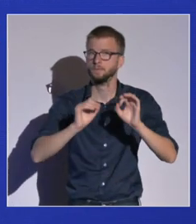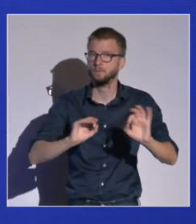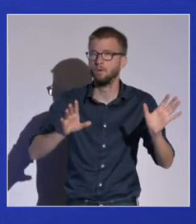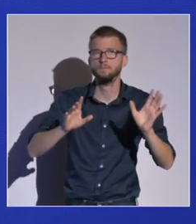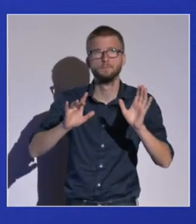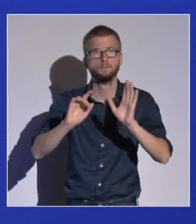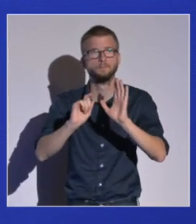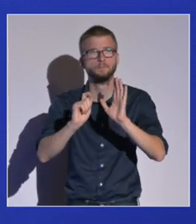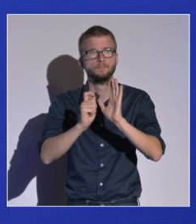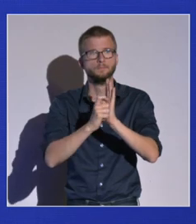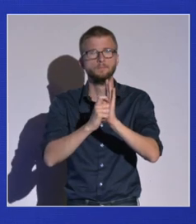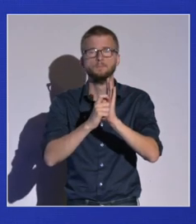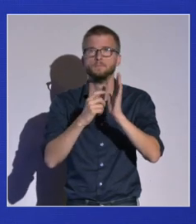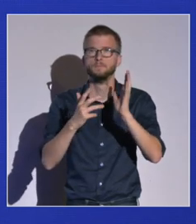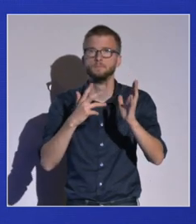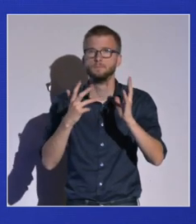entre